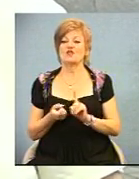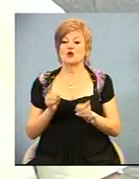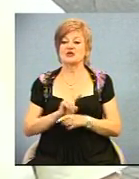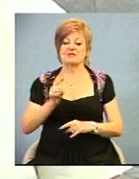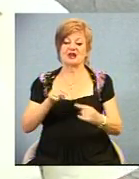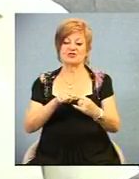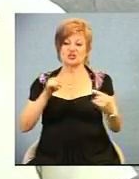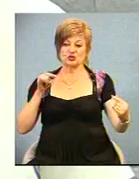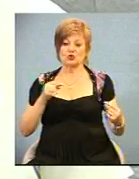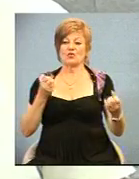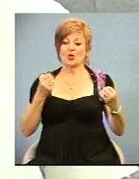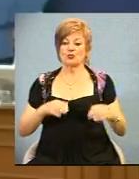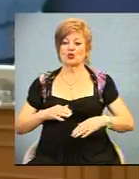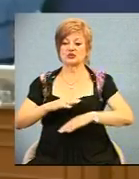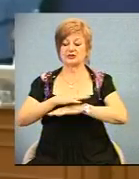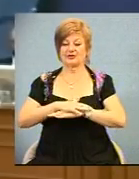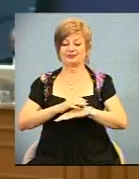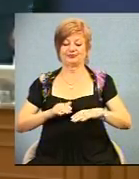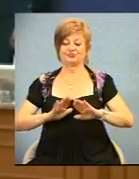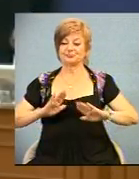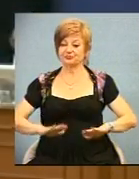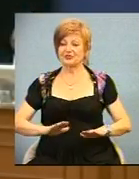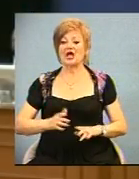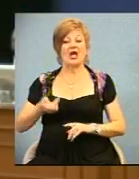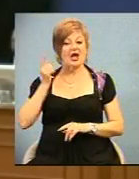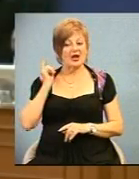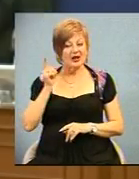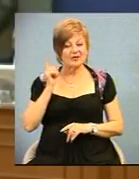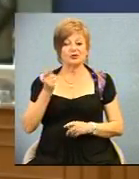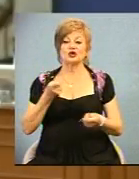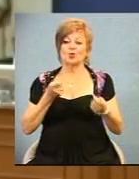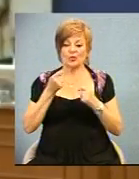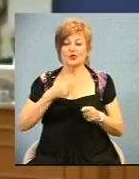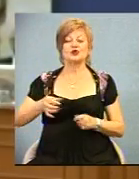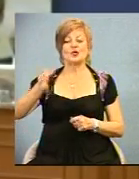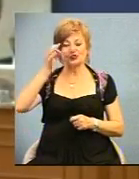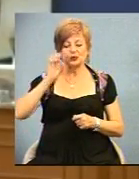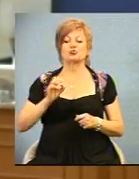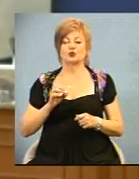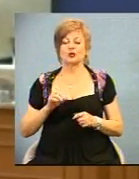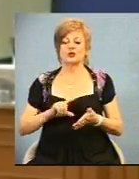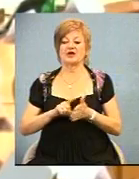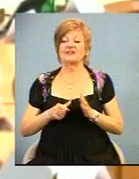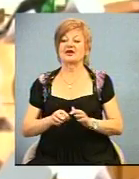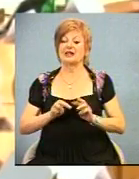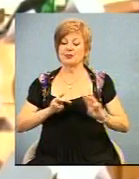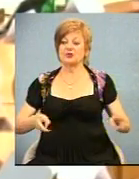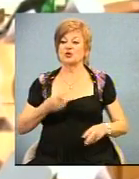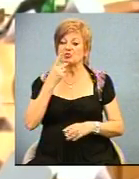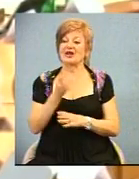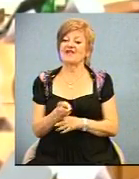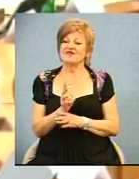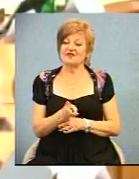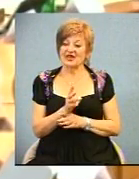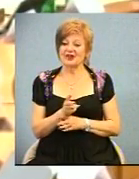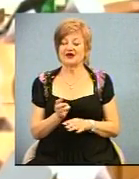столів були креслярські дошки. Своїх далеких попередників теперішні урядовці згадали в клубі Кабінету міністрів. Дивилися про них фільм,